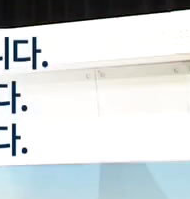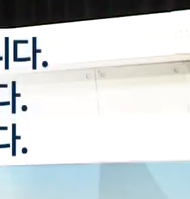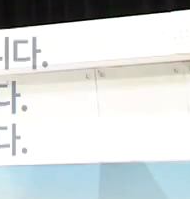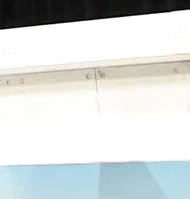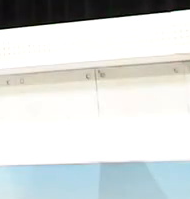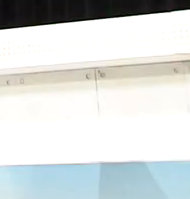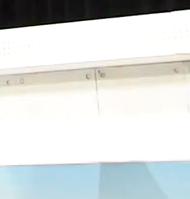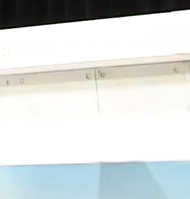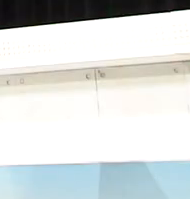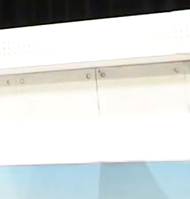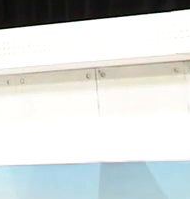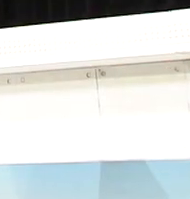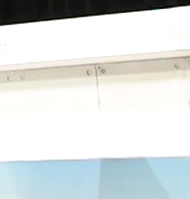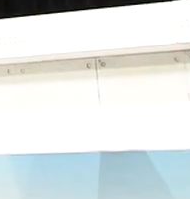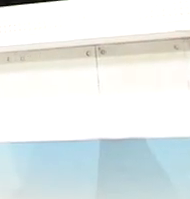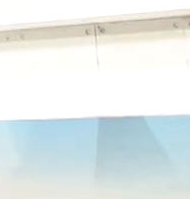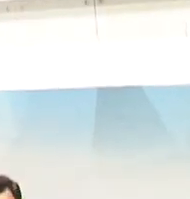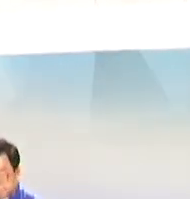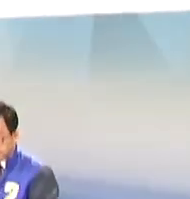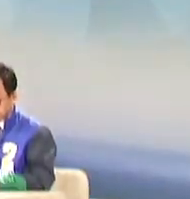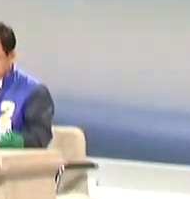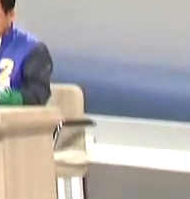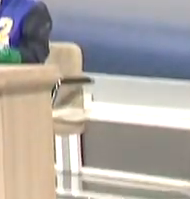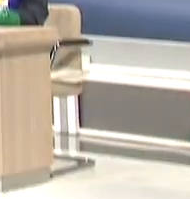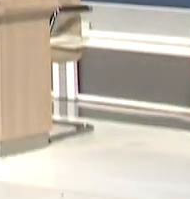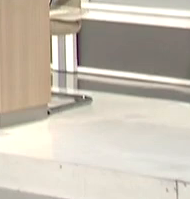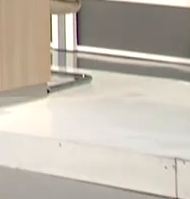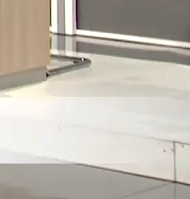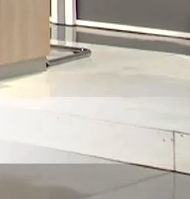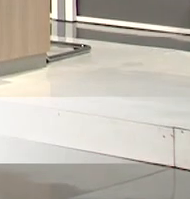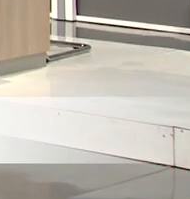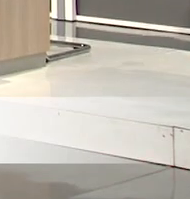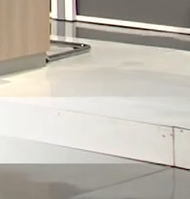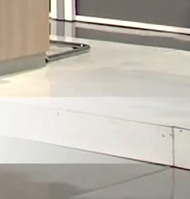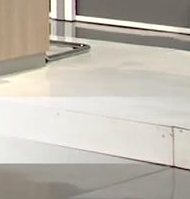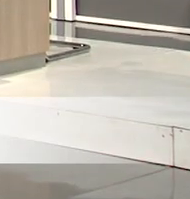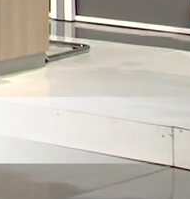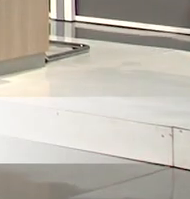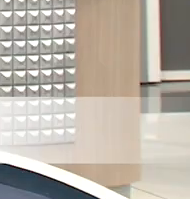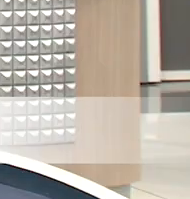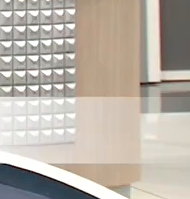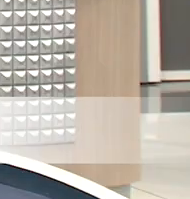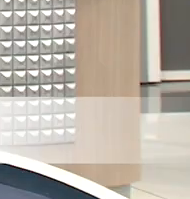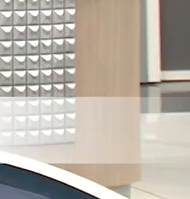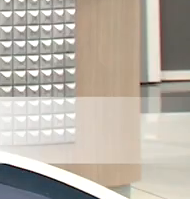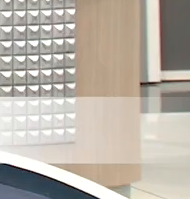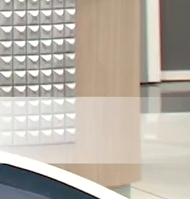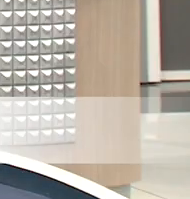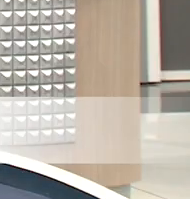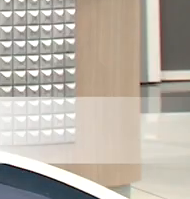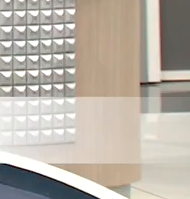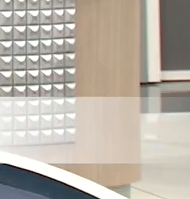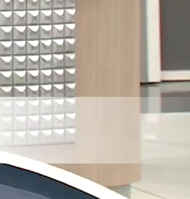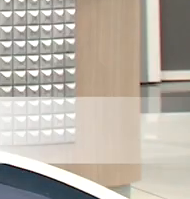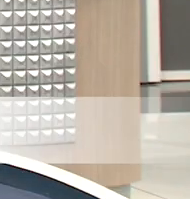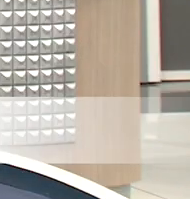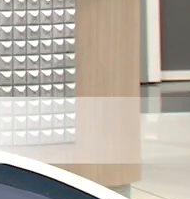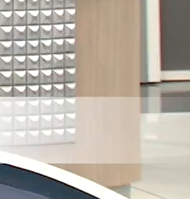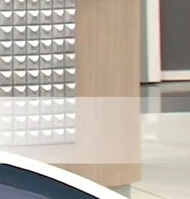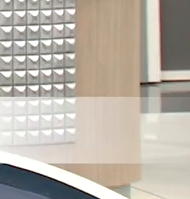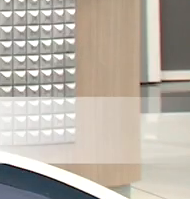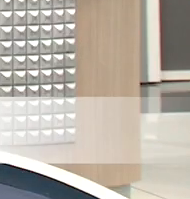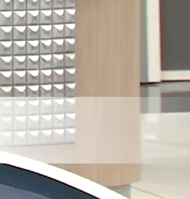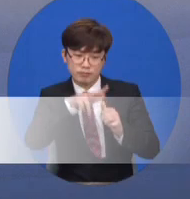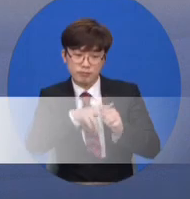같습니다 19대 국회와 박근혜 정부에 대한 평가는 두 후보가 뚜렷하게 렸 후보는 악의를 받은